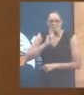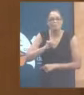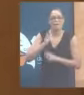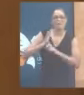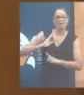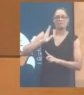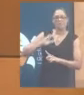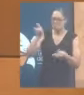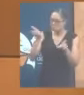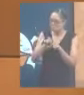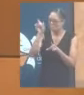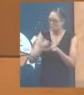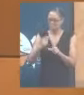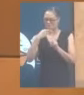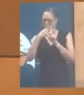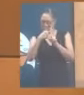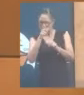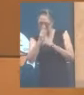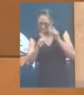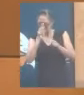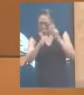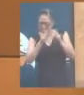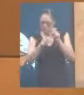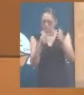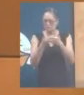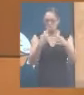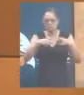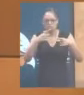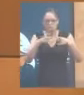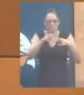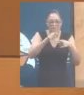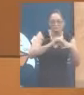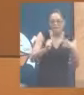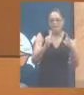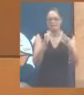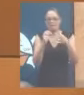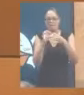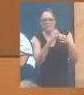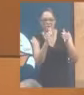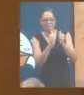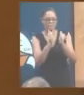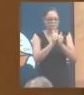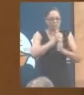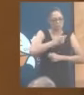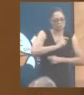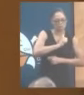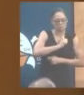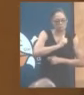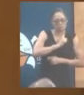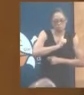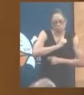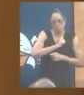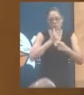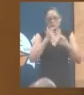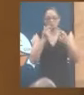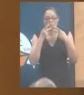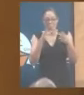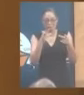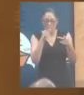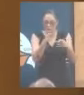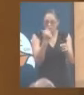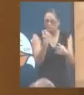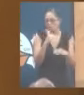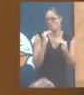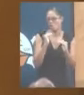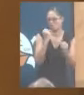personnes, sinon la même personne. Pour toute espèce de choses qu'elle faisait le lien avec public et privé, j'ai trouvé ça désolant. Elle a quand même fait un sacré